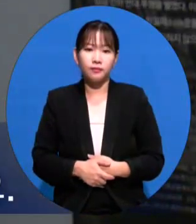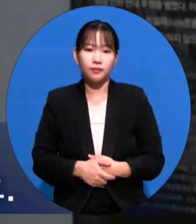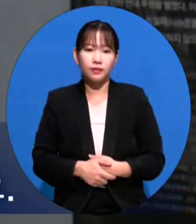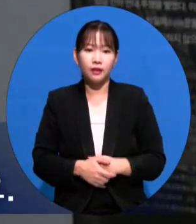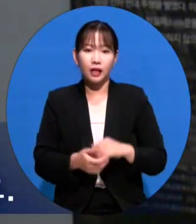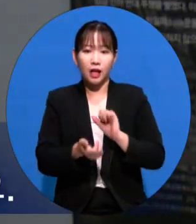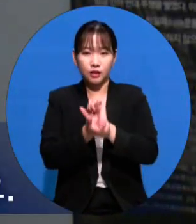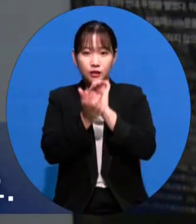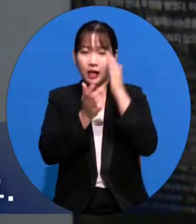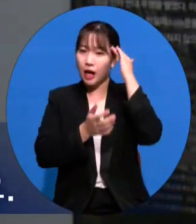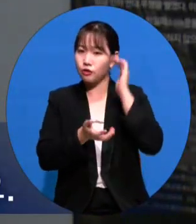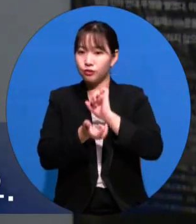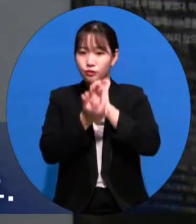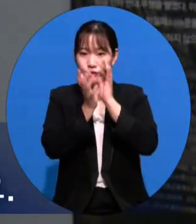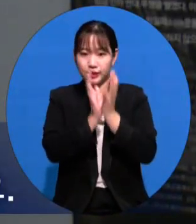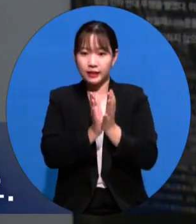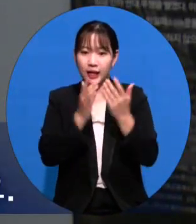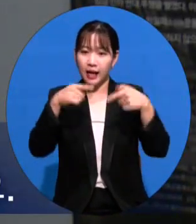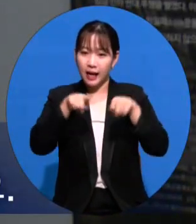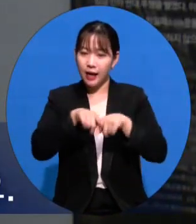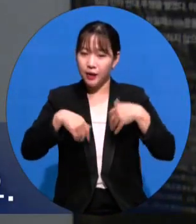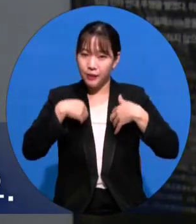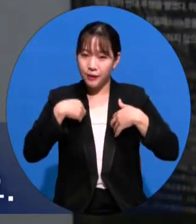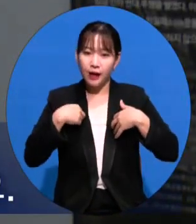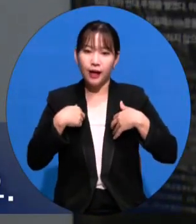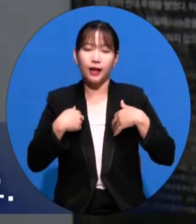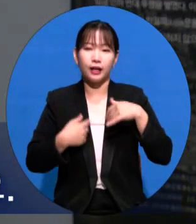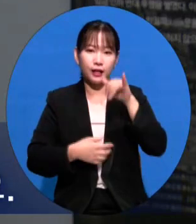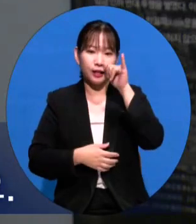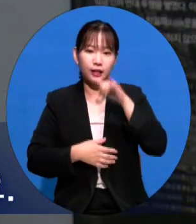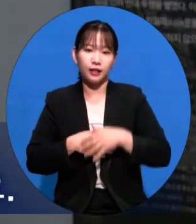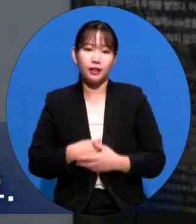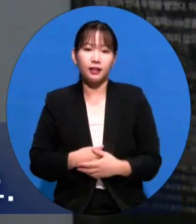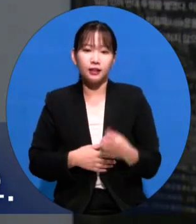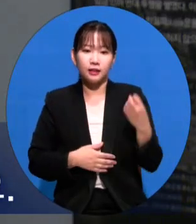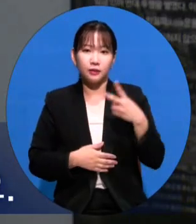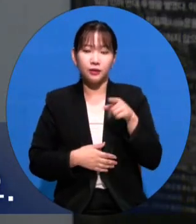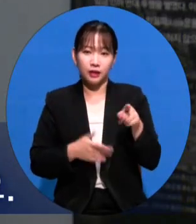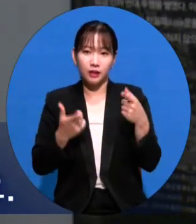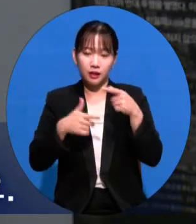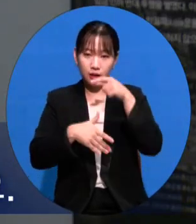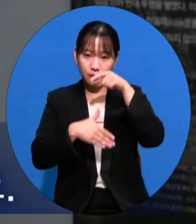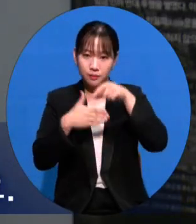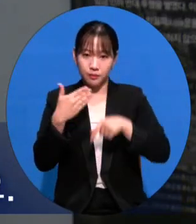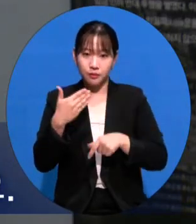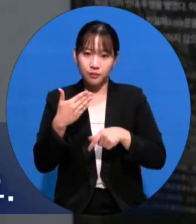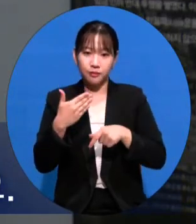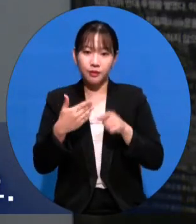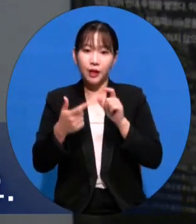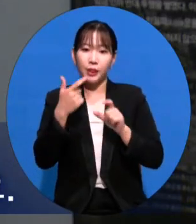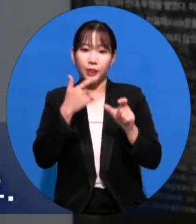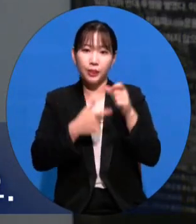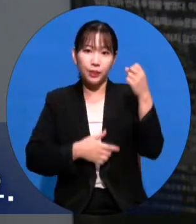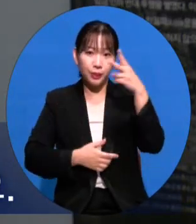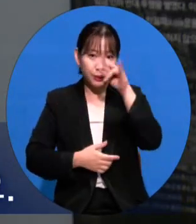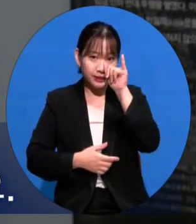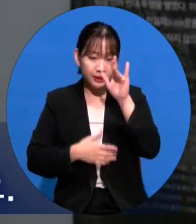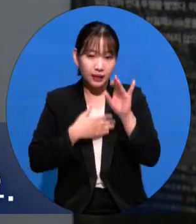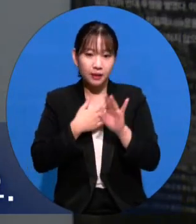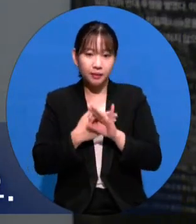무궁화 꽃이 피었습니다를 다 같이 해서 재밌었고요. 그리고 이런 프로그램이